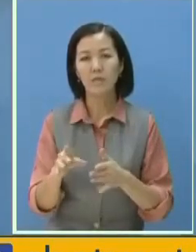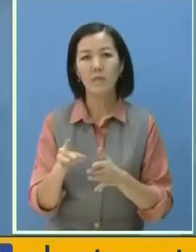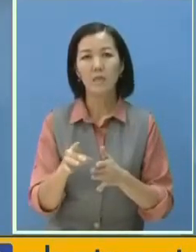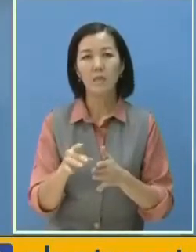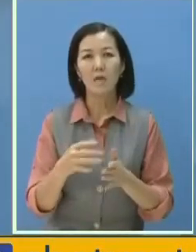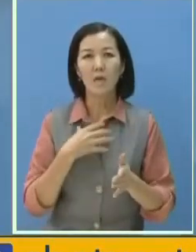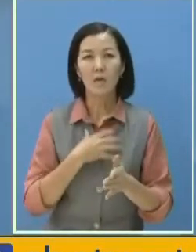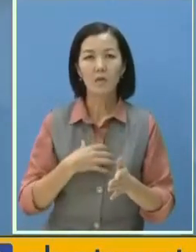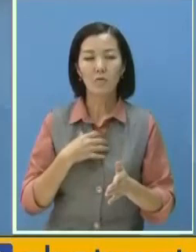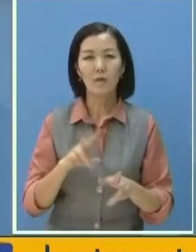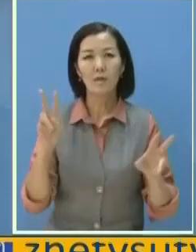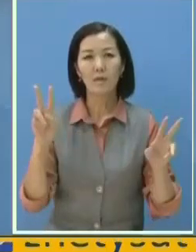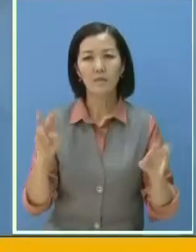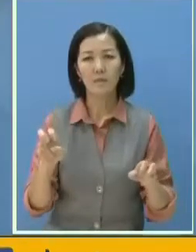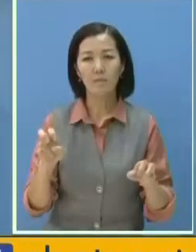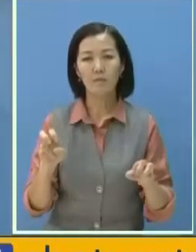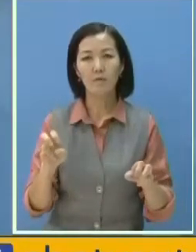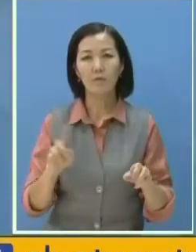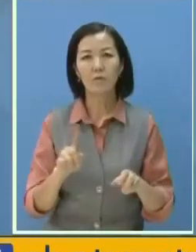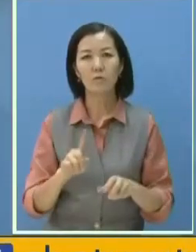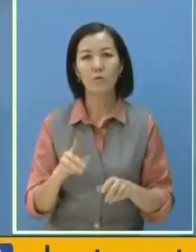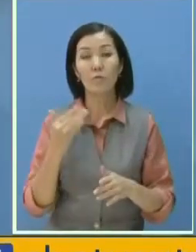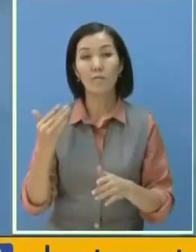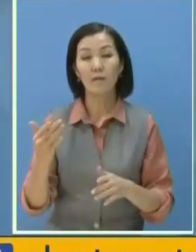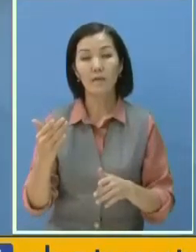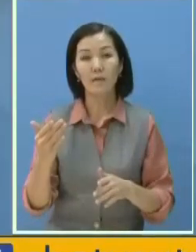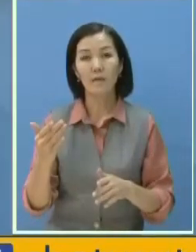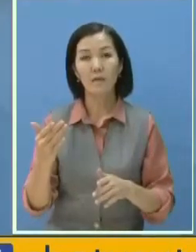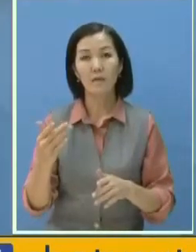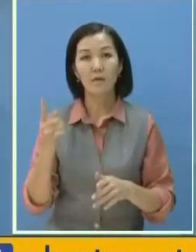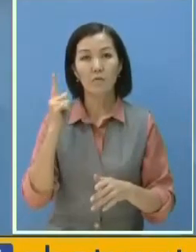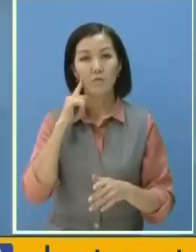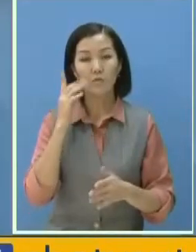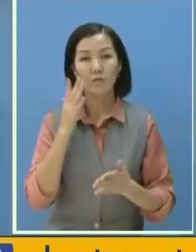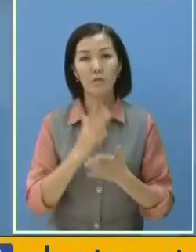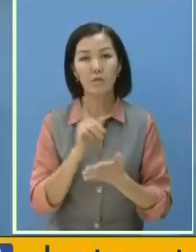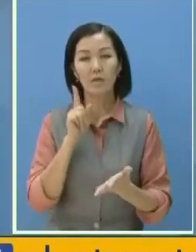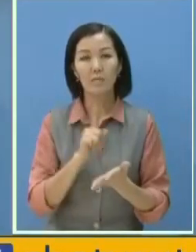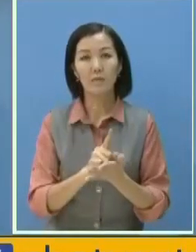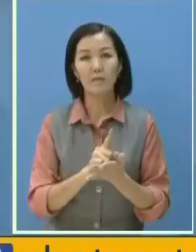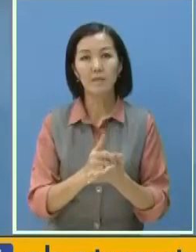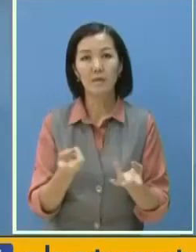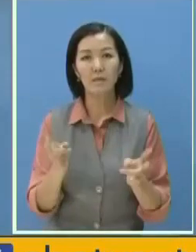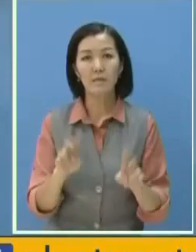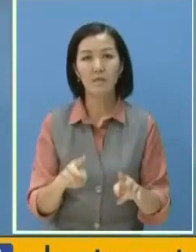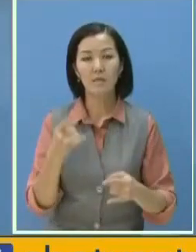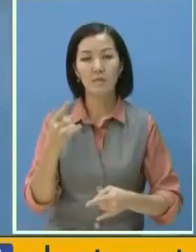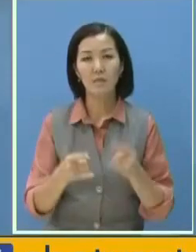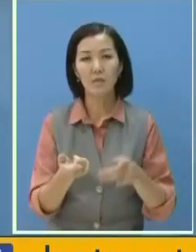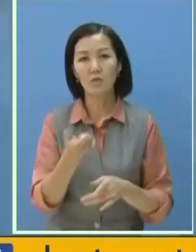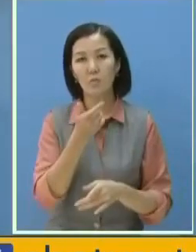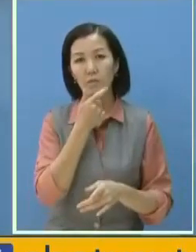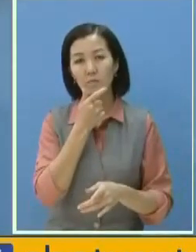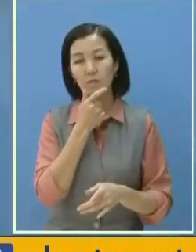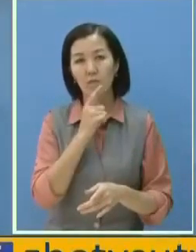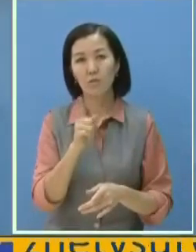актуальна. Я заверяю вас, уважаемые телезрители, что если вы нас услышите, то вы обязательно останетесь на телеканале ЖТСУ, чтобы